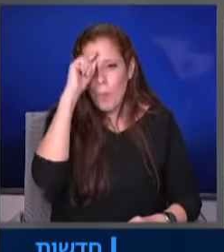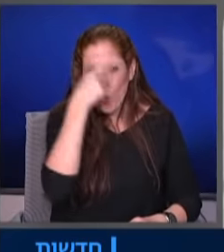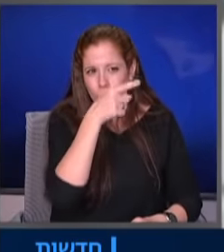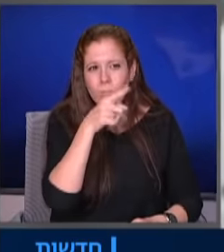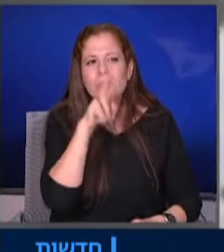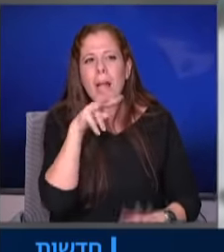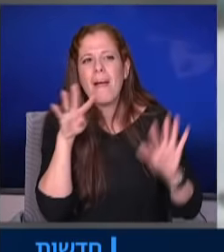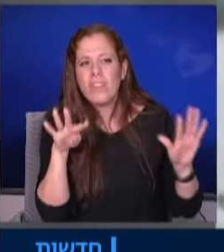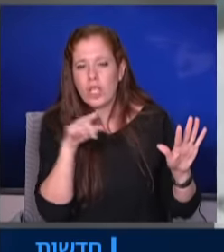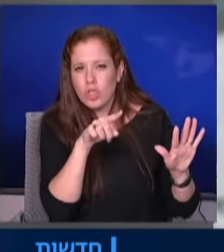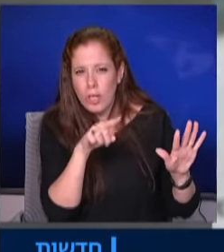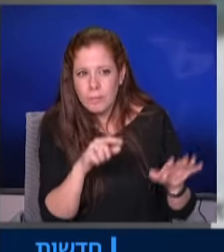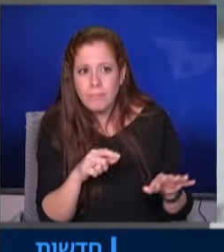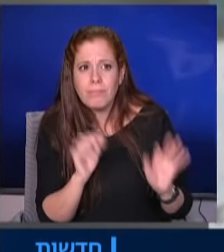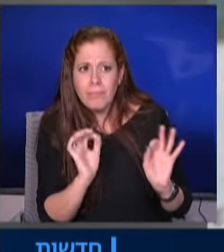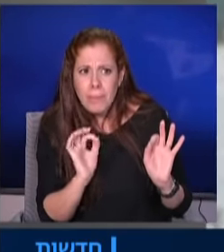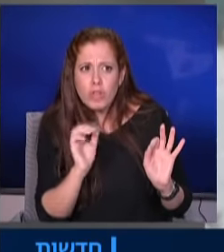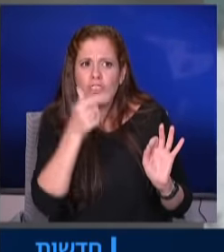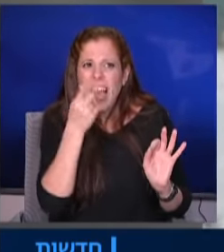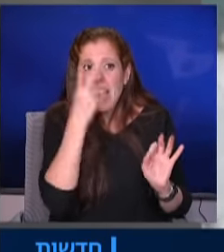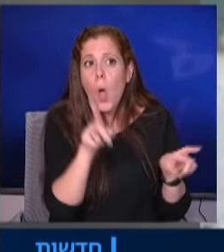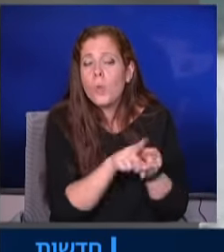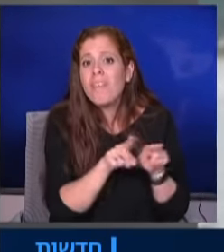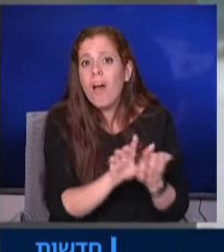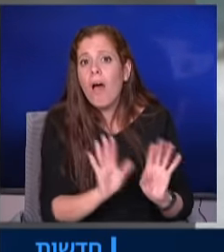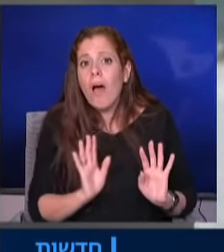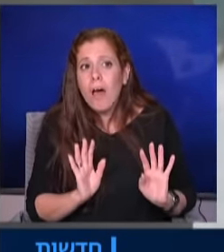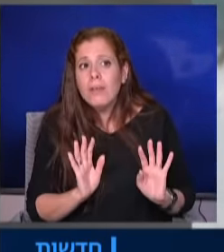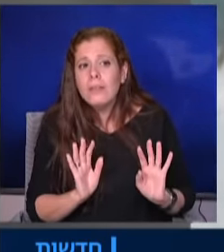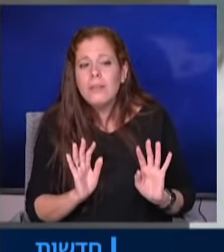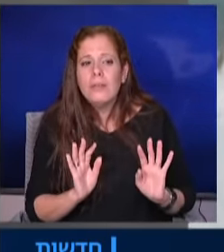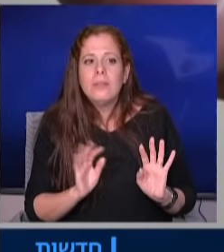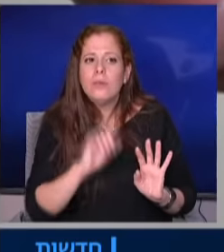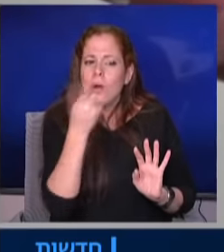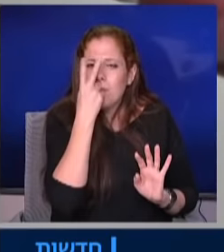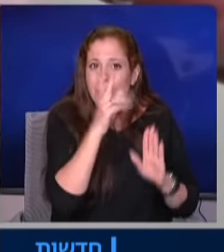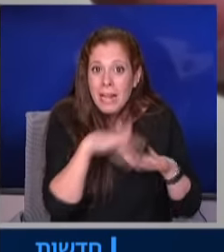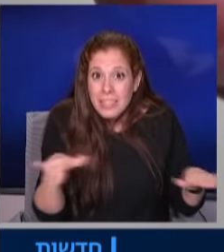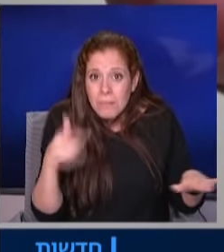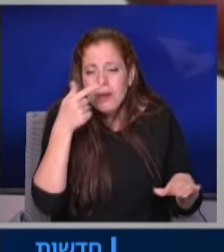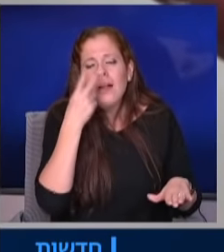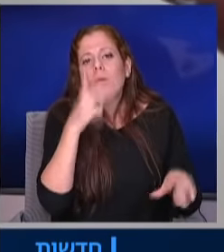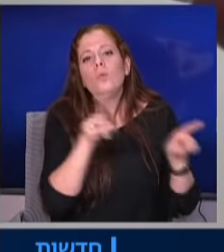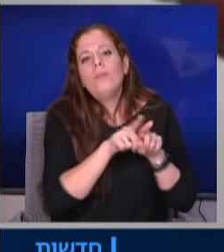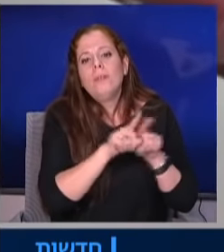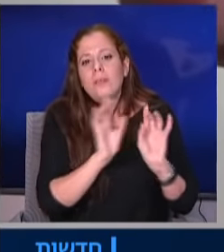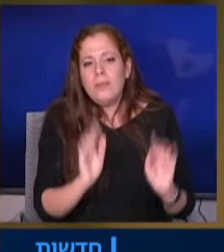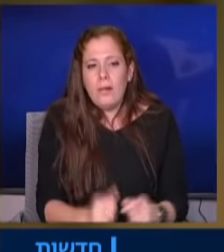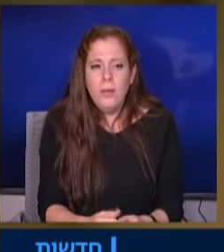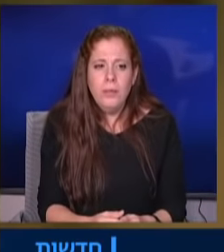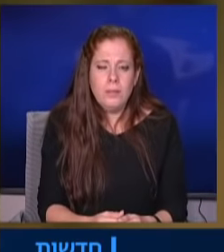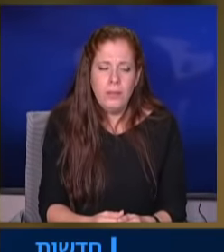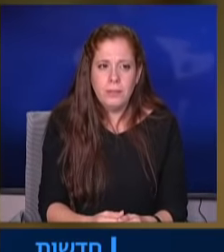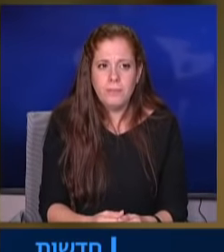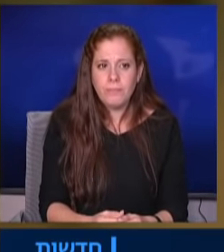ב-2009, שממש גיא נראה אותו דבר, כאילו. כולם נראים ילדים, וגיא נראה אותו דבר. הוא עבד כמעט